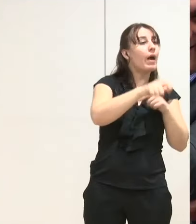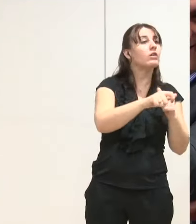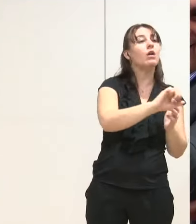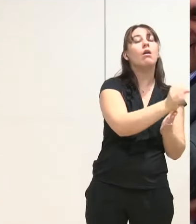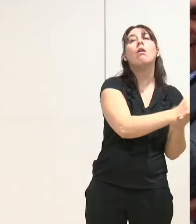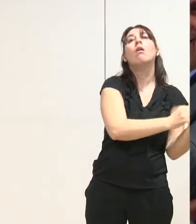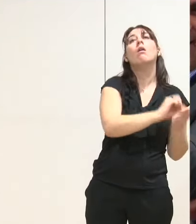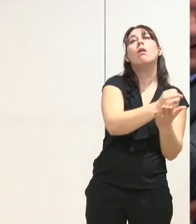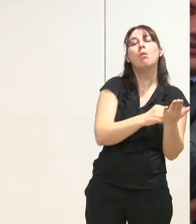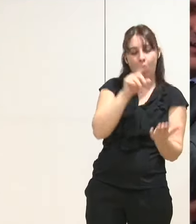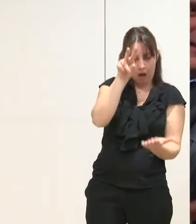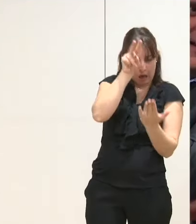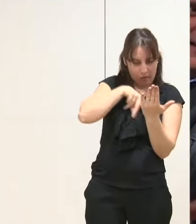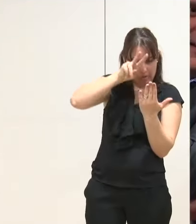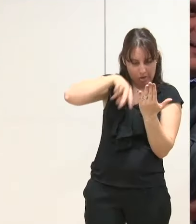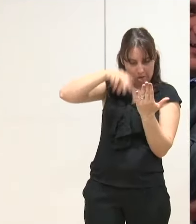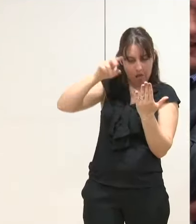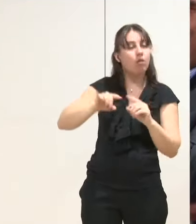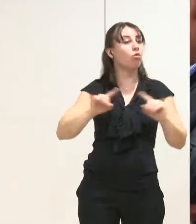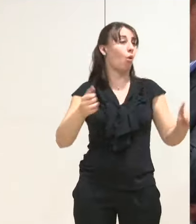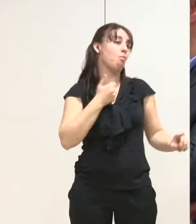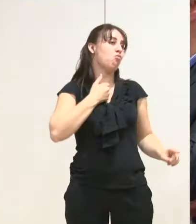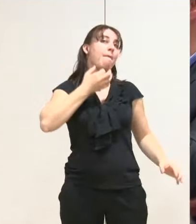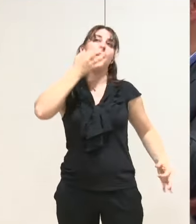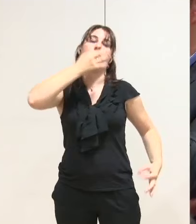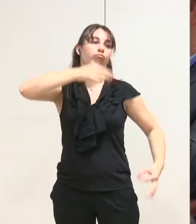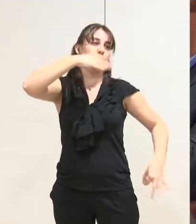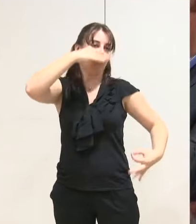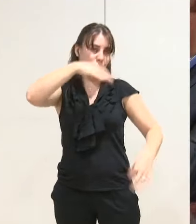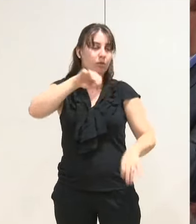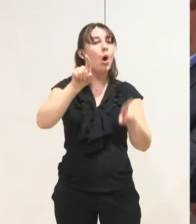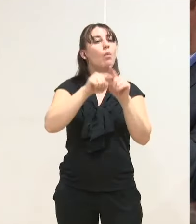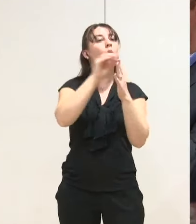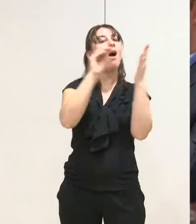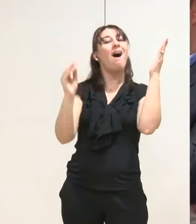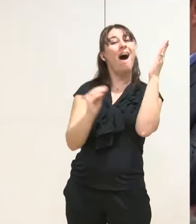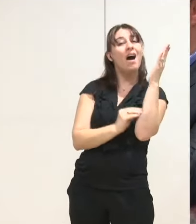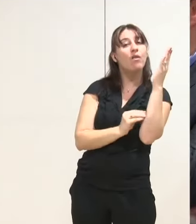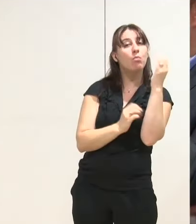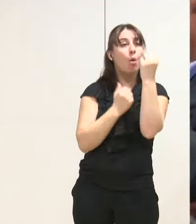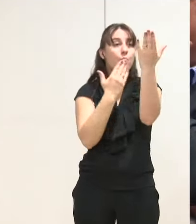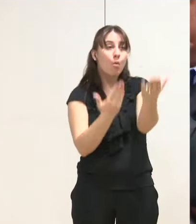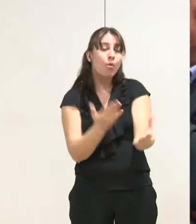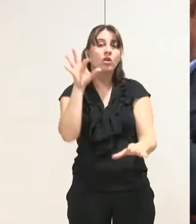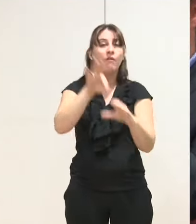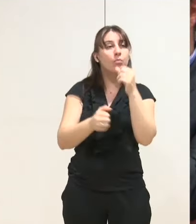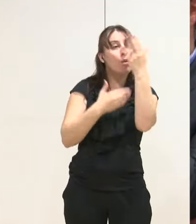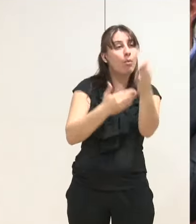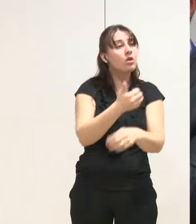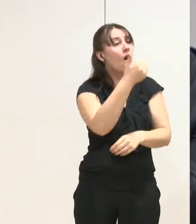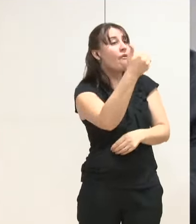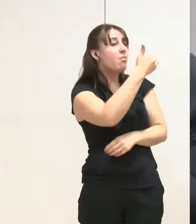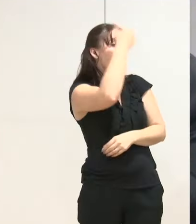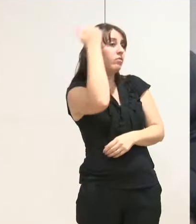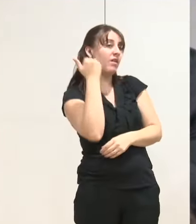préparé et je les amendements que je dépose et que je soumets au vote contrairement à vous qui ne savez pas